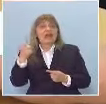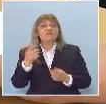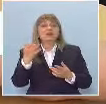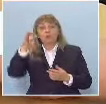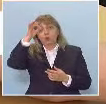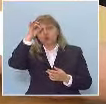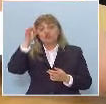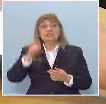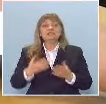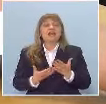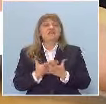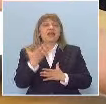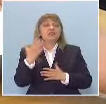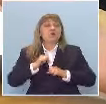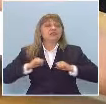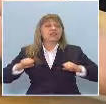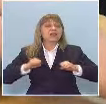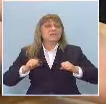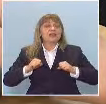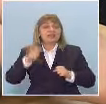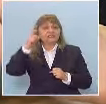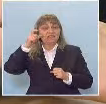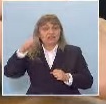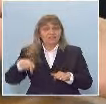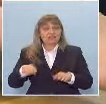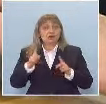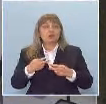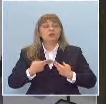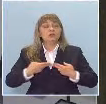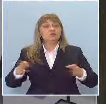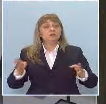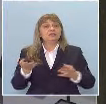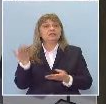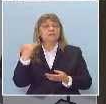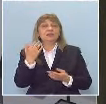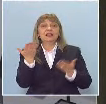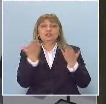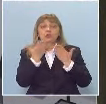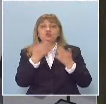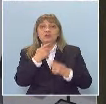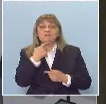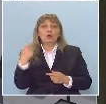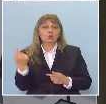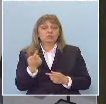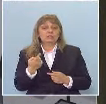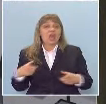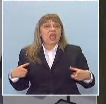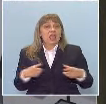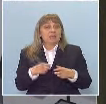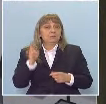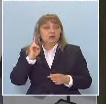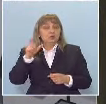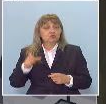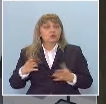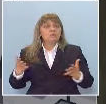подготовка в най-новата гимназия във Варна, която беше открита миналата учебна година. Екипа на учителите е изключително мотивиран и